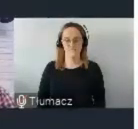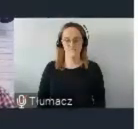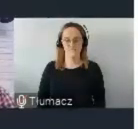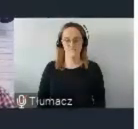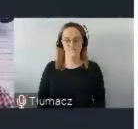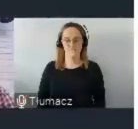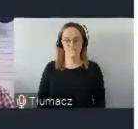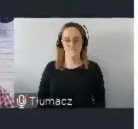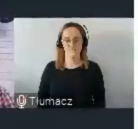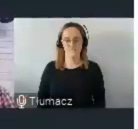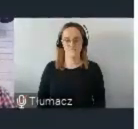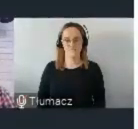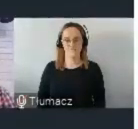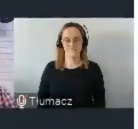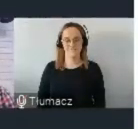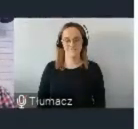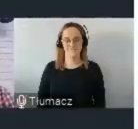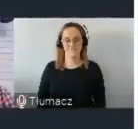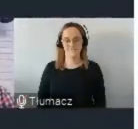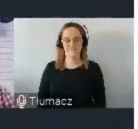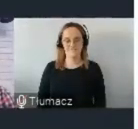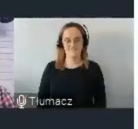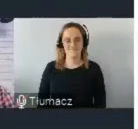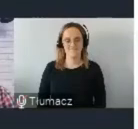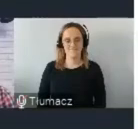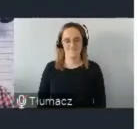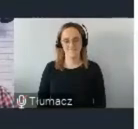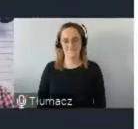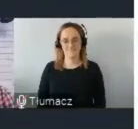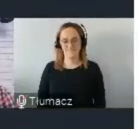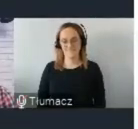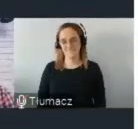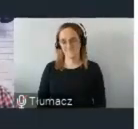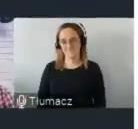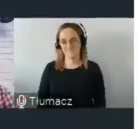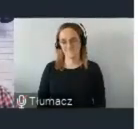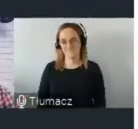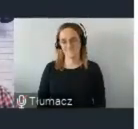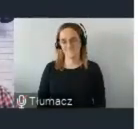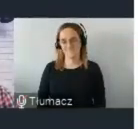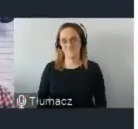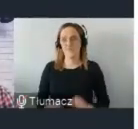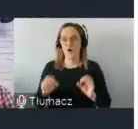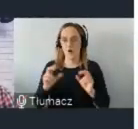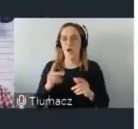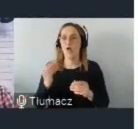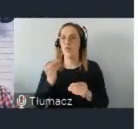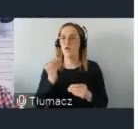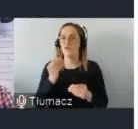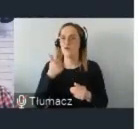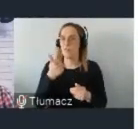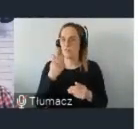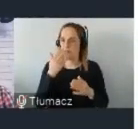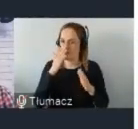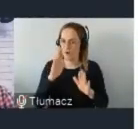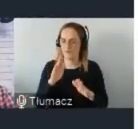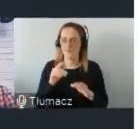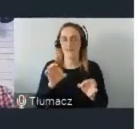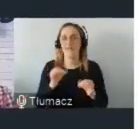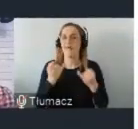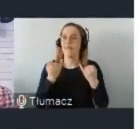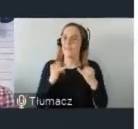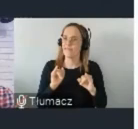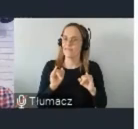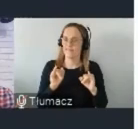Okay. Jeszcze jeden, tylko tym razem